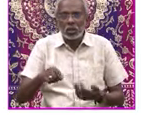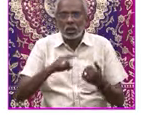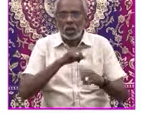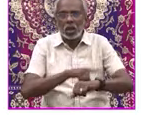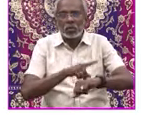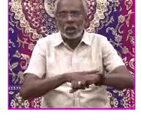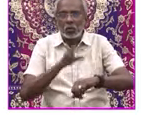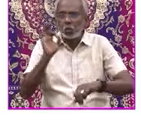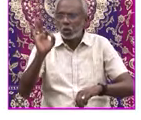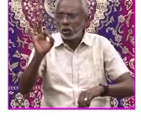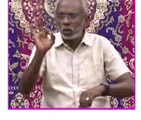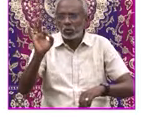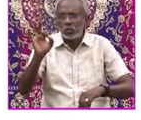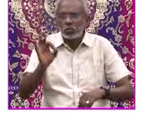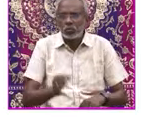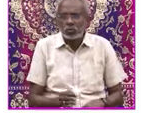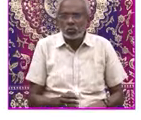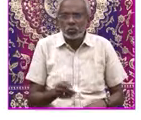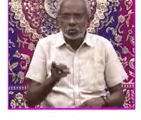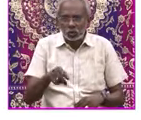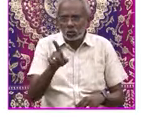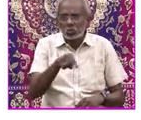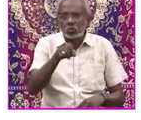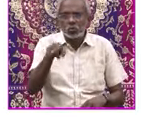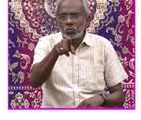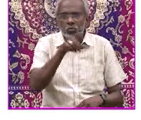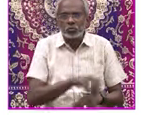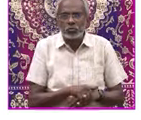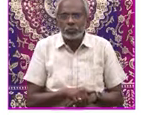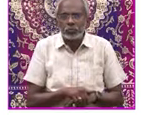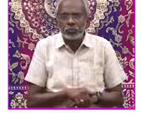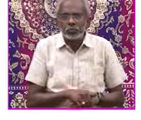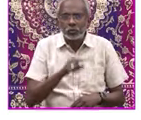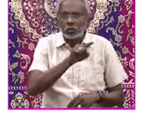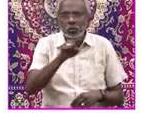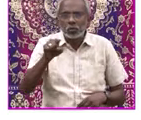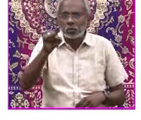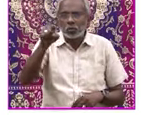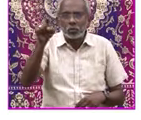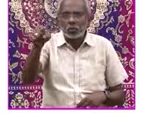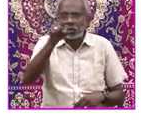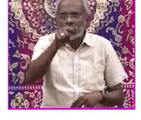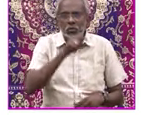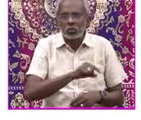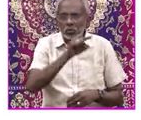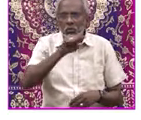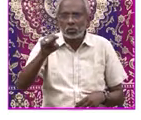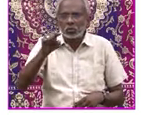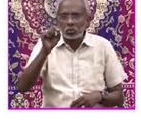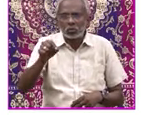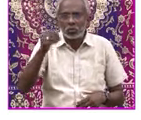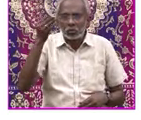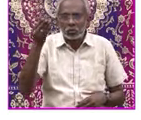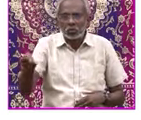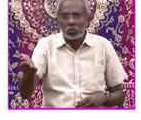காலத்தால் முந்தியதும் சிறப்பு மிக்கதும் ஆகும். பரணிக்கோர் ஜெயங்கொண்டார் என்ற பழமொழியில் இருந்து